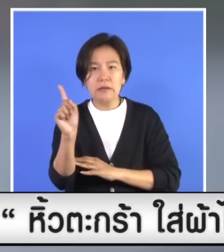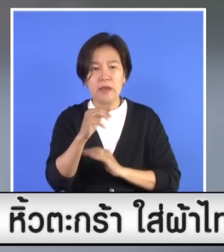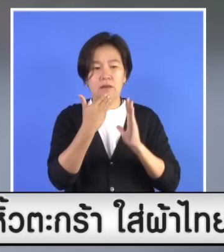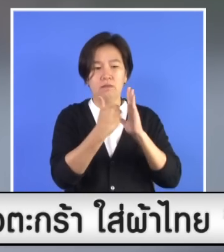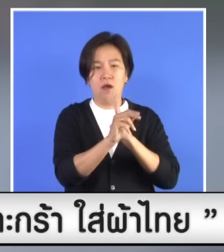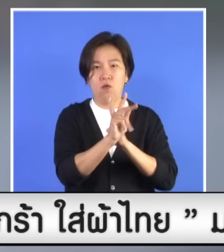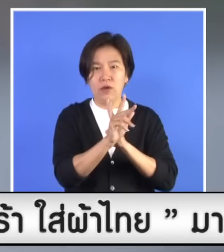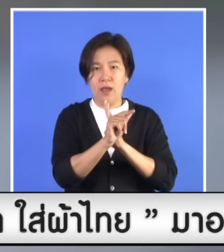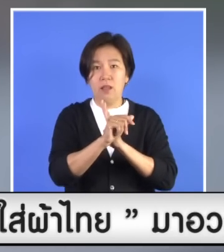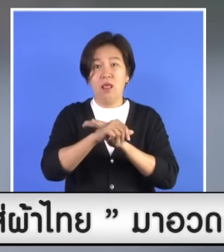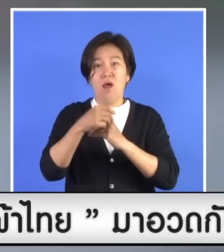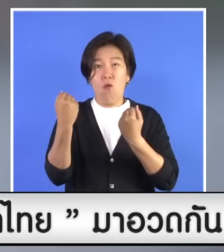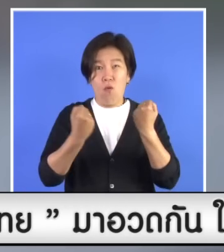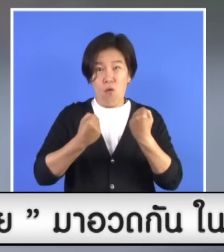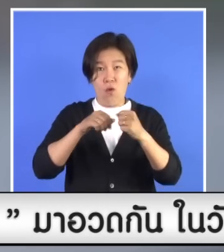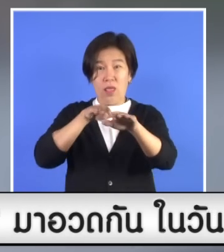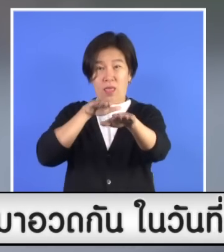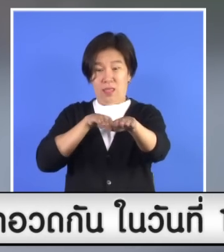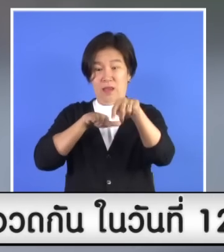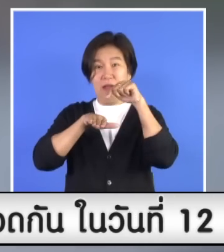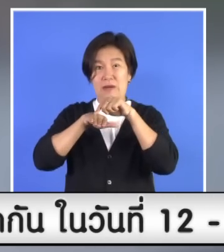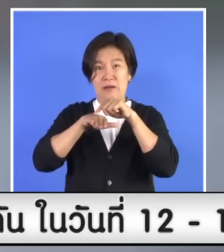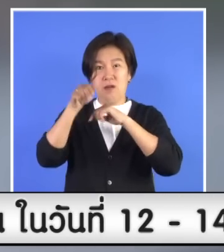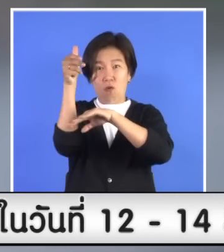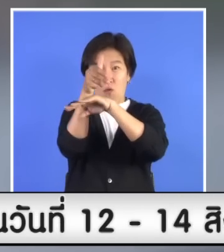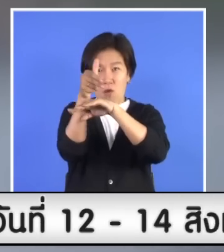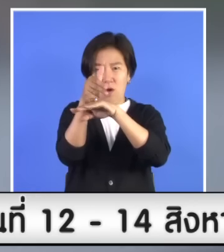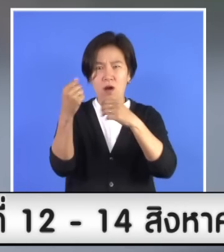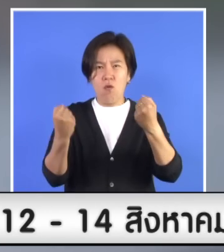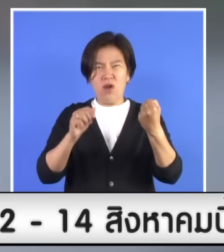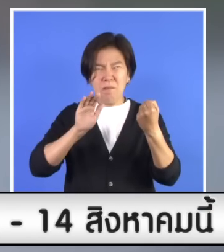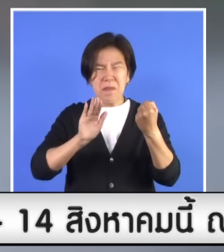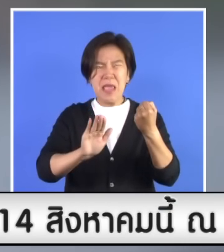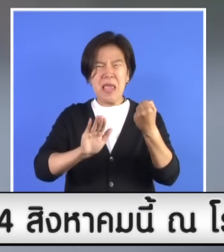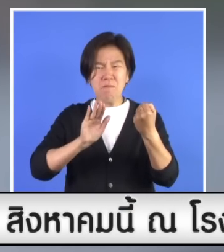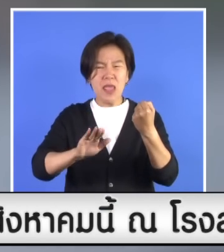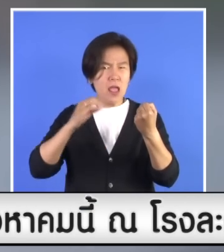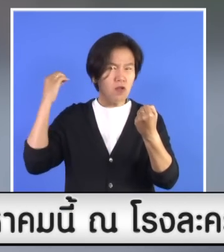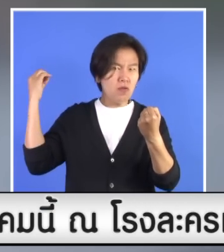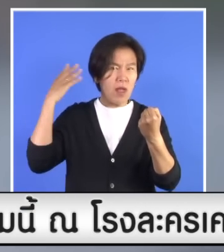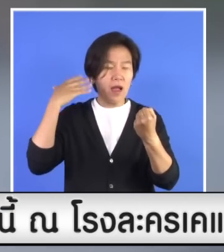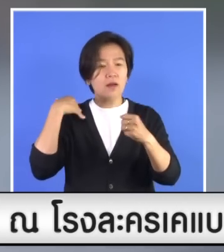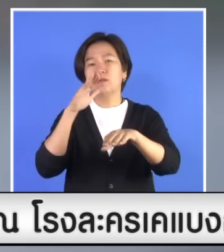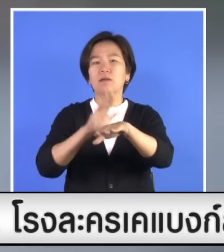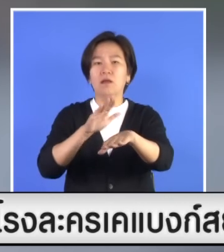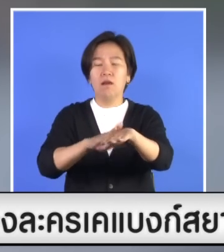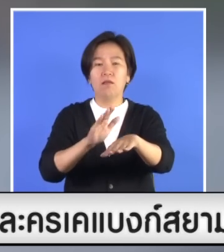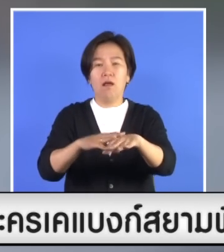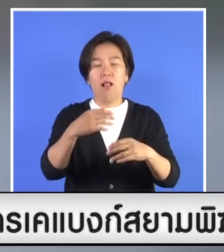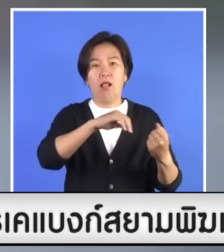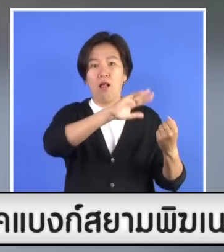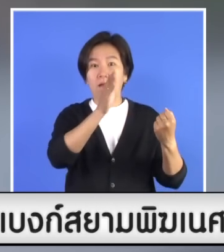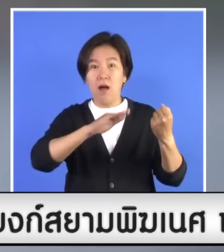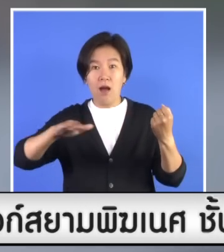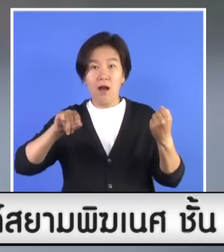นี่เพื่อจะให้รู้สติว่าอย่างนั้นเถอะบีบแตรแต่ว่าคันข้างหน้าเนี่ยกระบะคันนี้ไม่สนฮะสายไปบางทีไปฉลับกับฟุตข